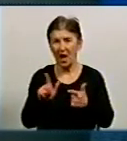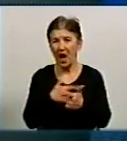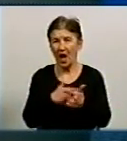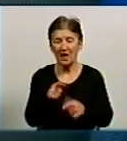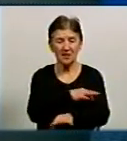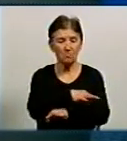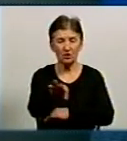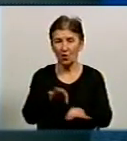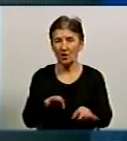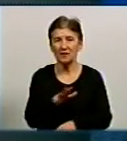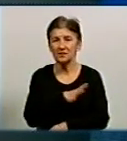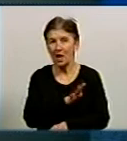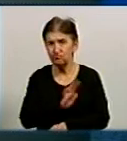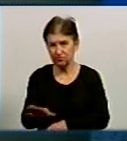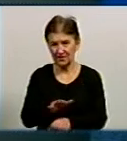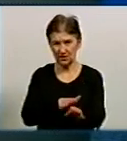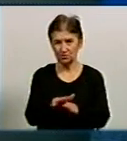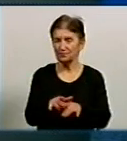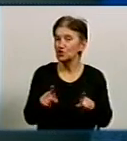не був зреалізований. Чому? Тому що,